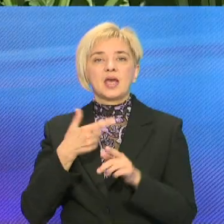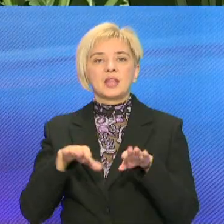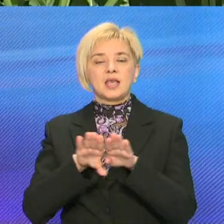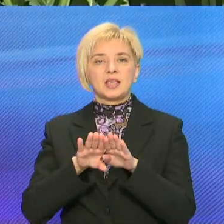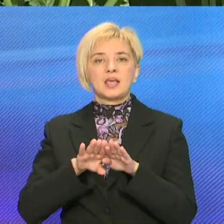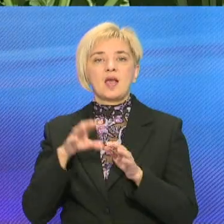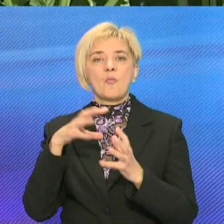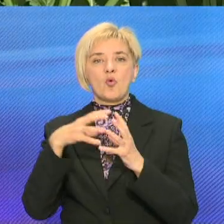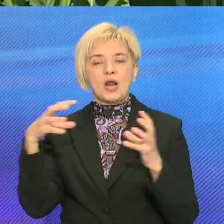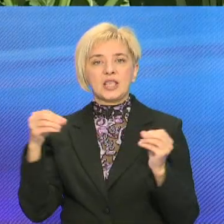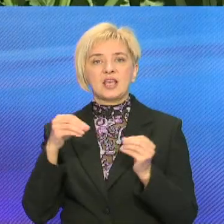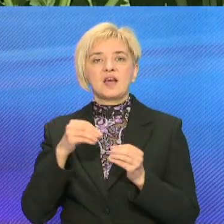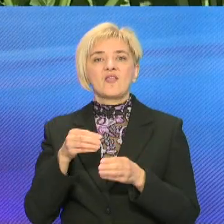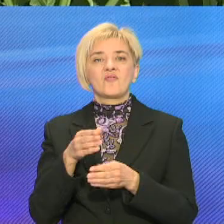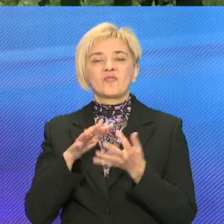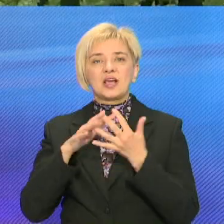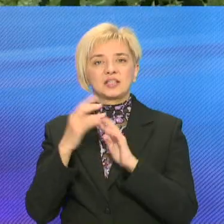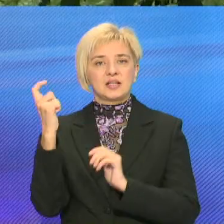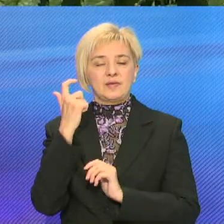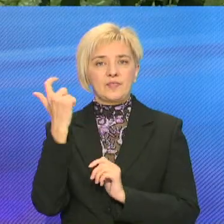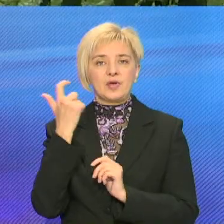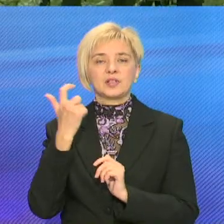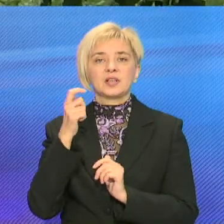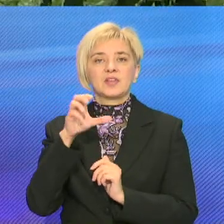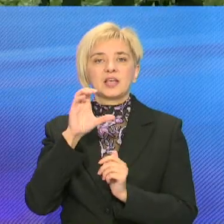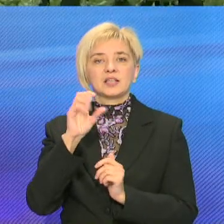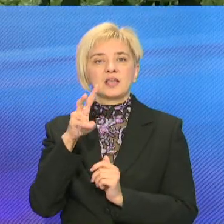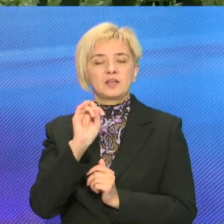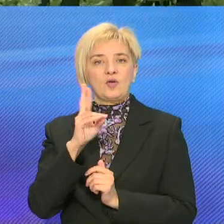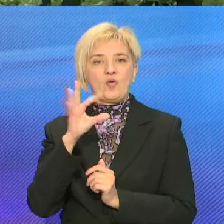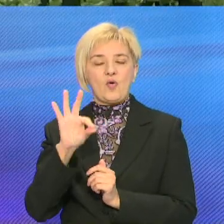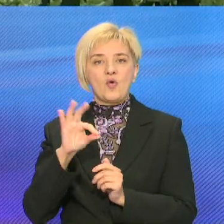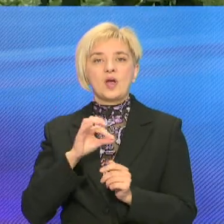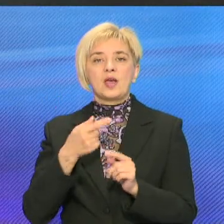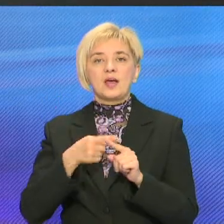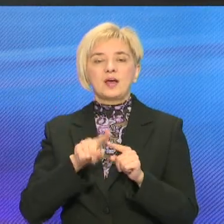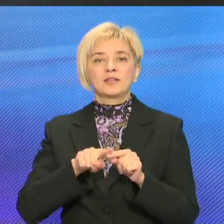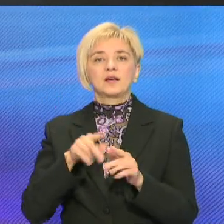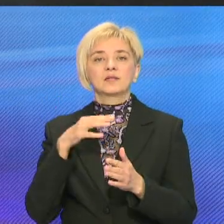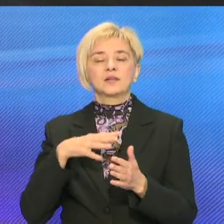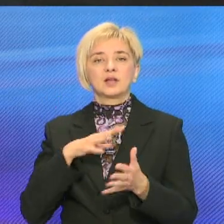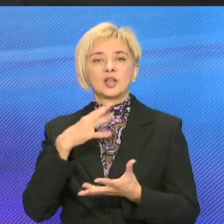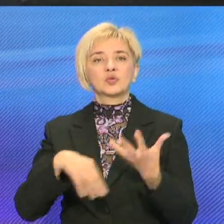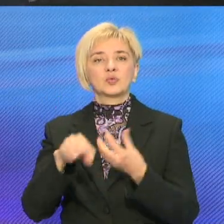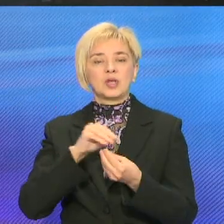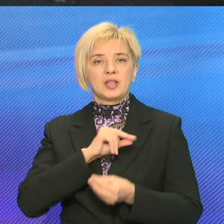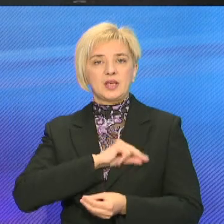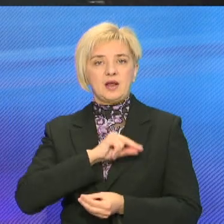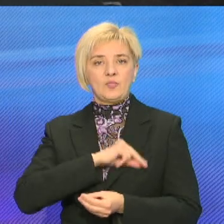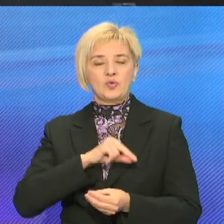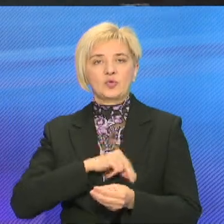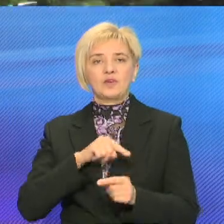района. Гэтаму выніку папярэднічала карпатлівая праца ў гаспадарцы цягам усяго сезона. Мясцовыя аграры выкарыстоўвалі толькі урадлівыя